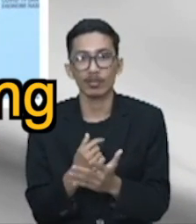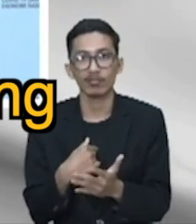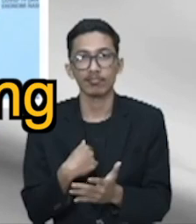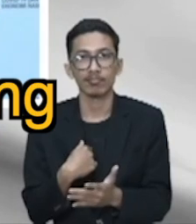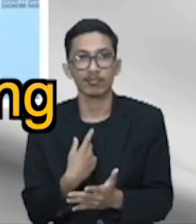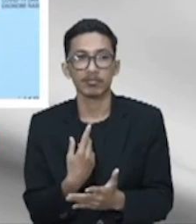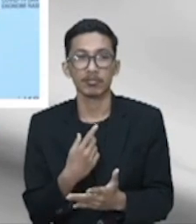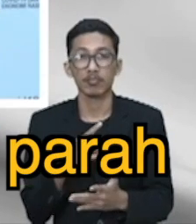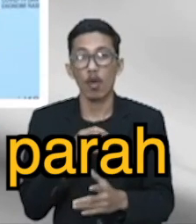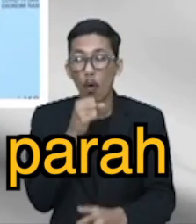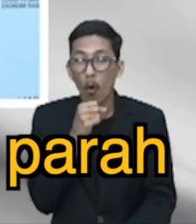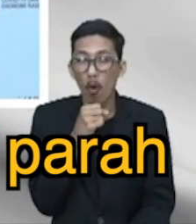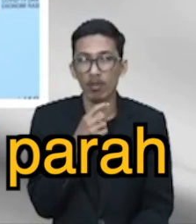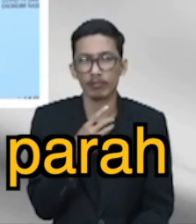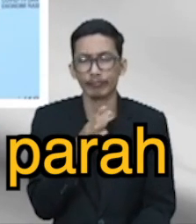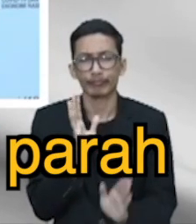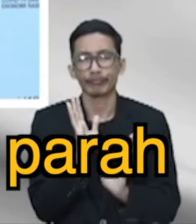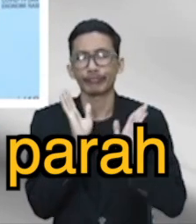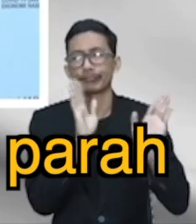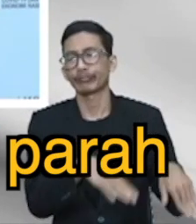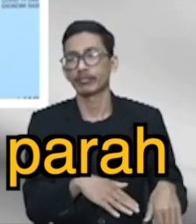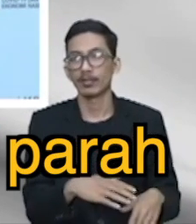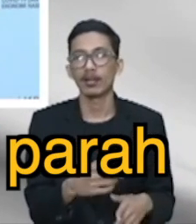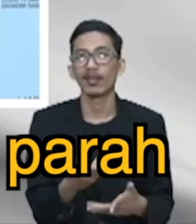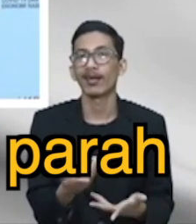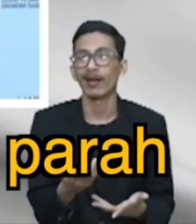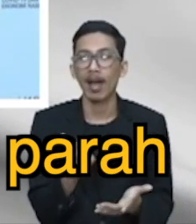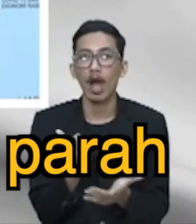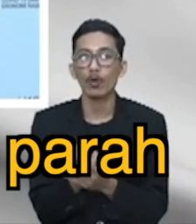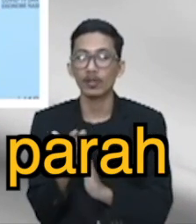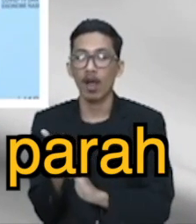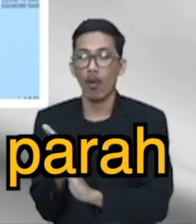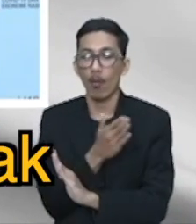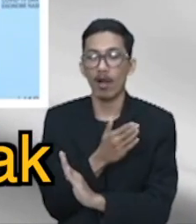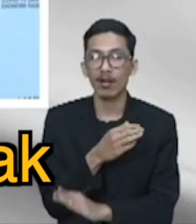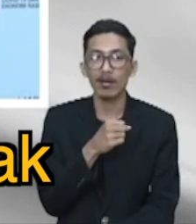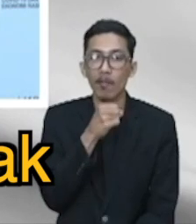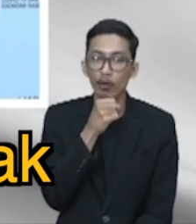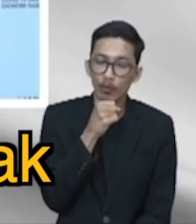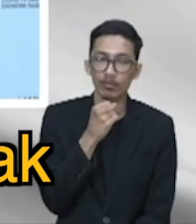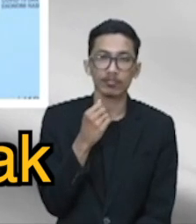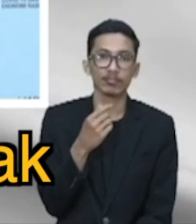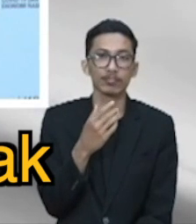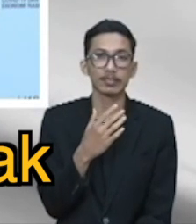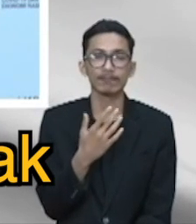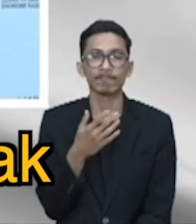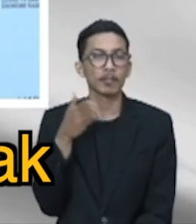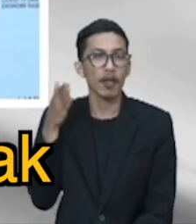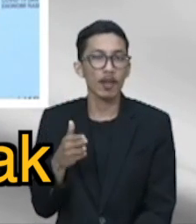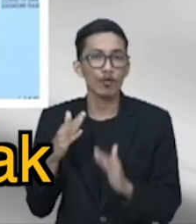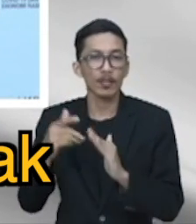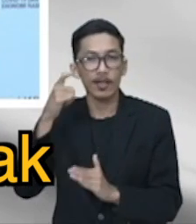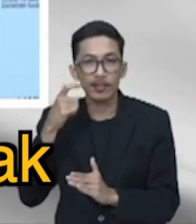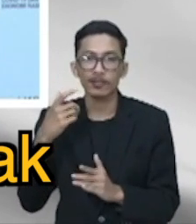jadi memberat dong, dok, bener gak? Kalau masih fase-fase awal dahak belum kental parah gitu. Itu masih pakai